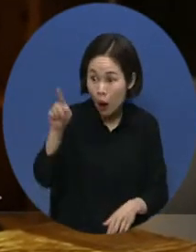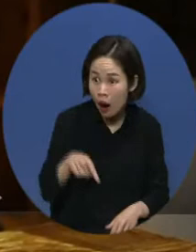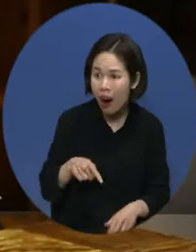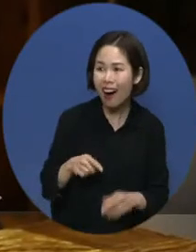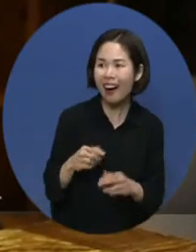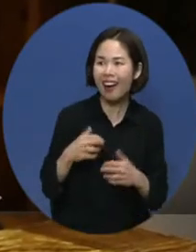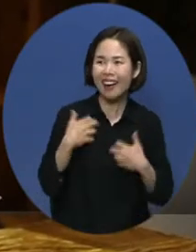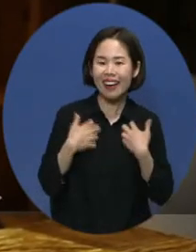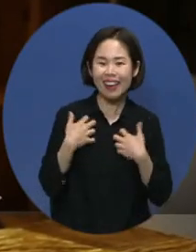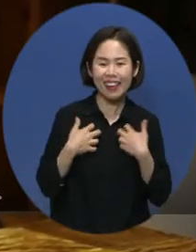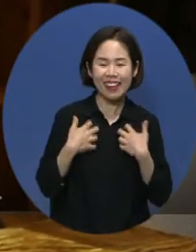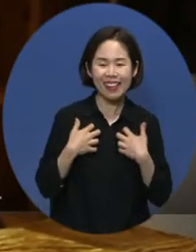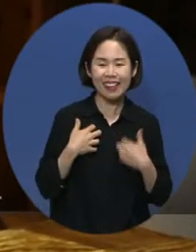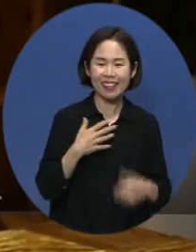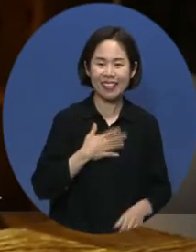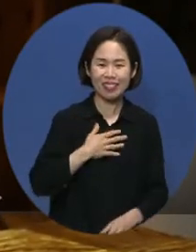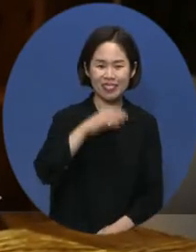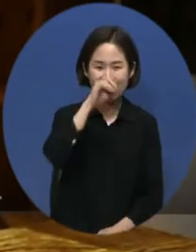좋고요.